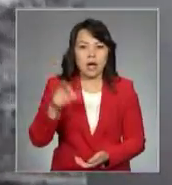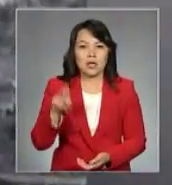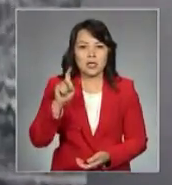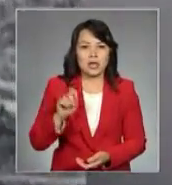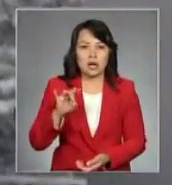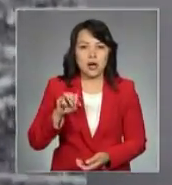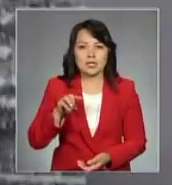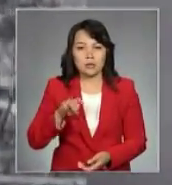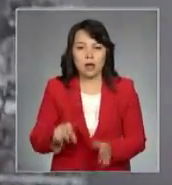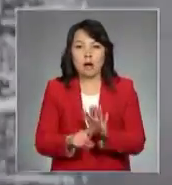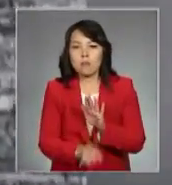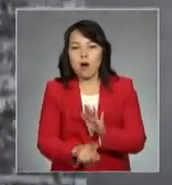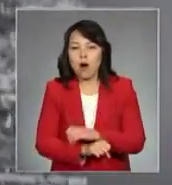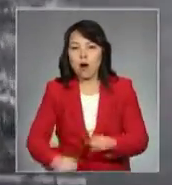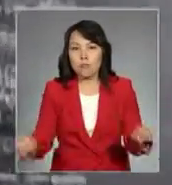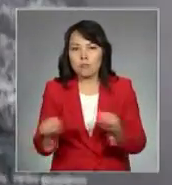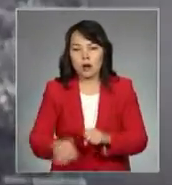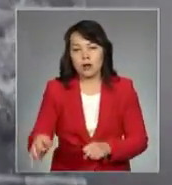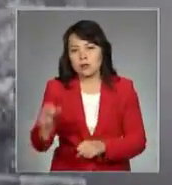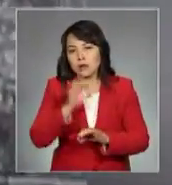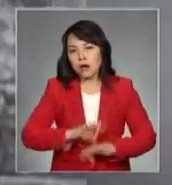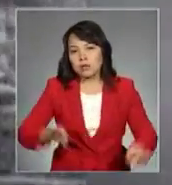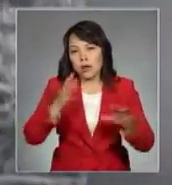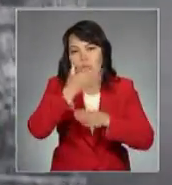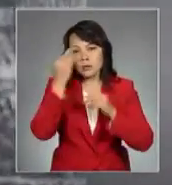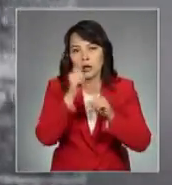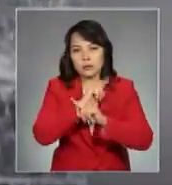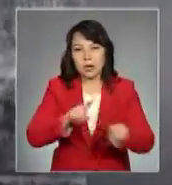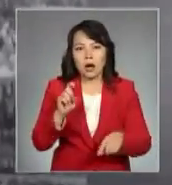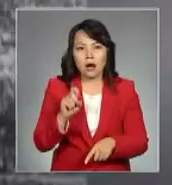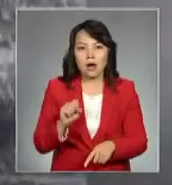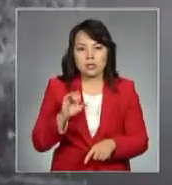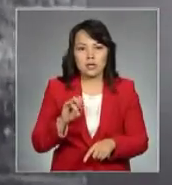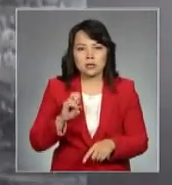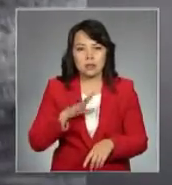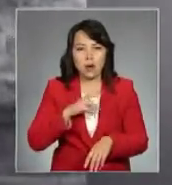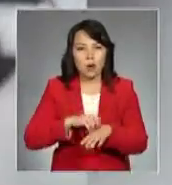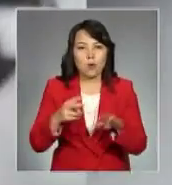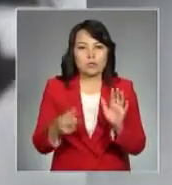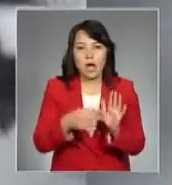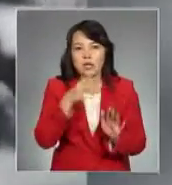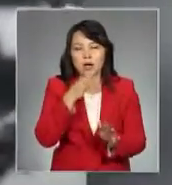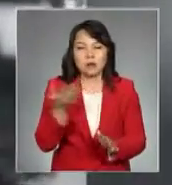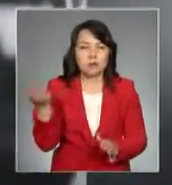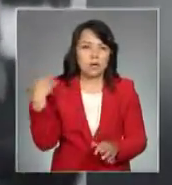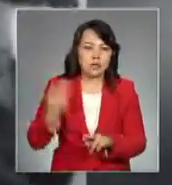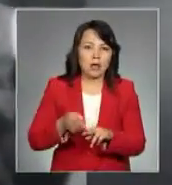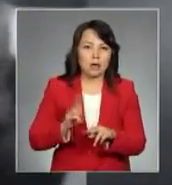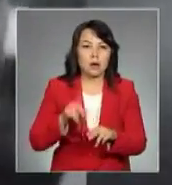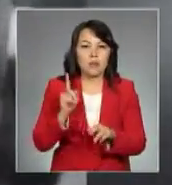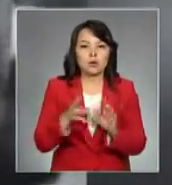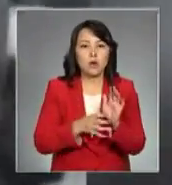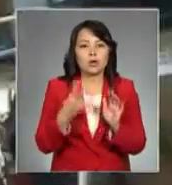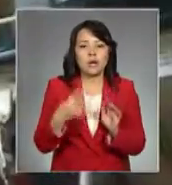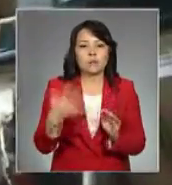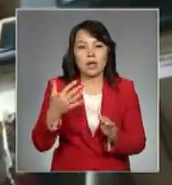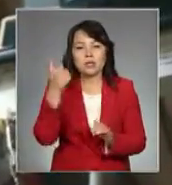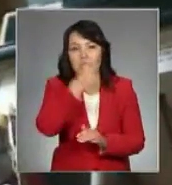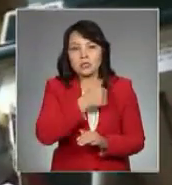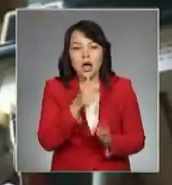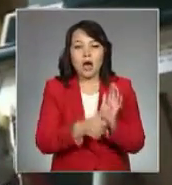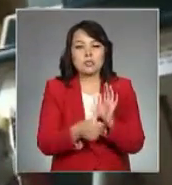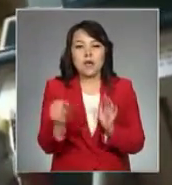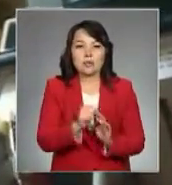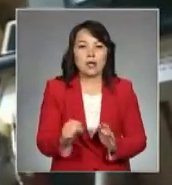қалай бомбыланғанын да ұмыта алмай келеді. Ол кезде Хасина 17 жаста еді. 1945 жылдың 6